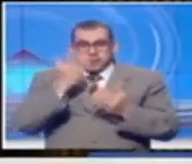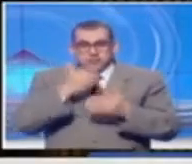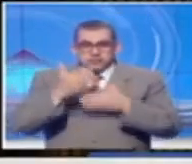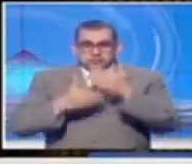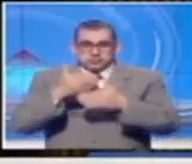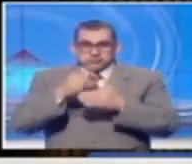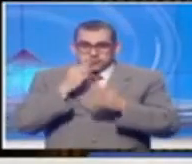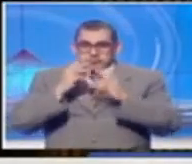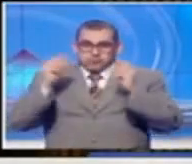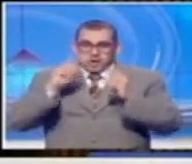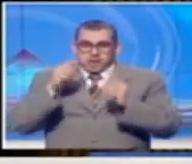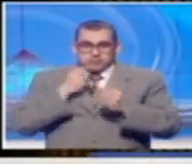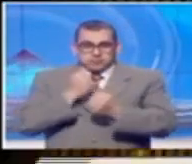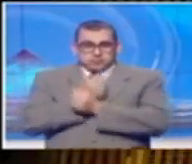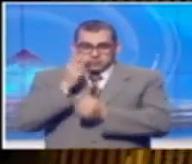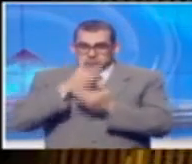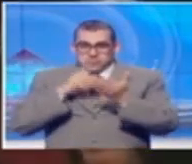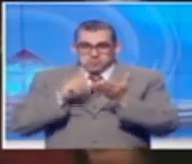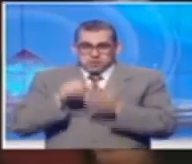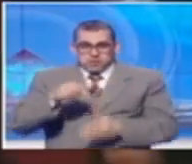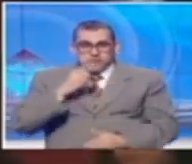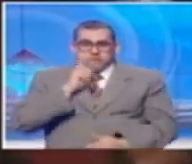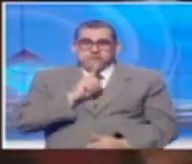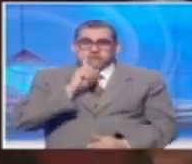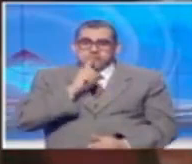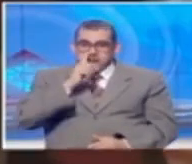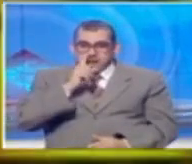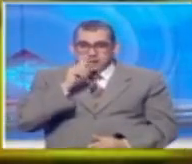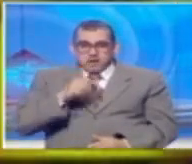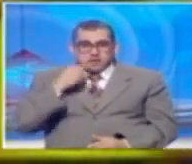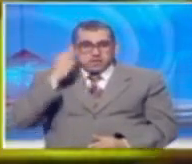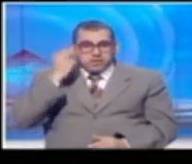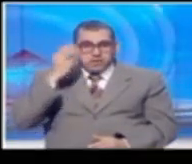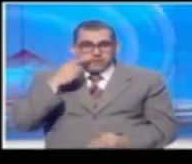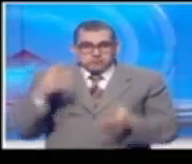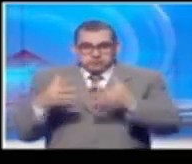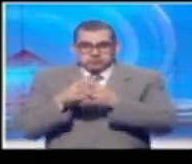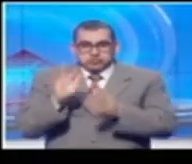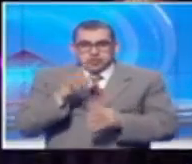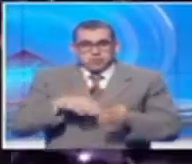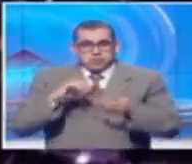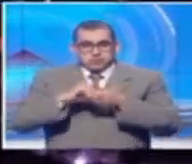عنها، حضارة تؤكد أن الفنون والثقافة مرآة الشعوب